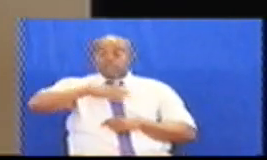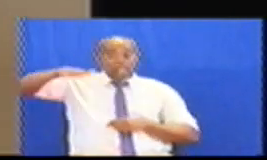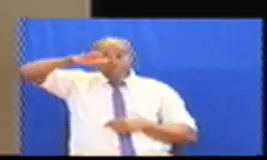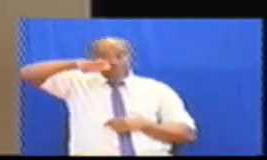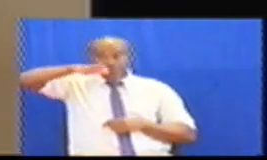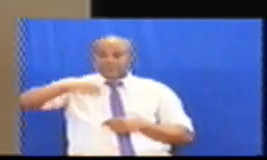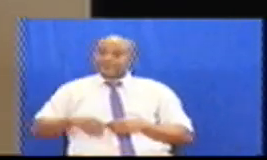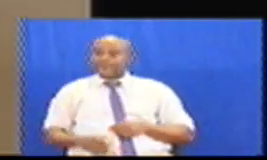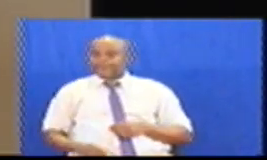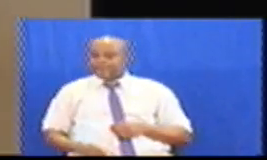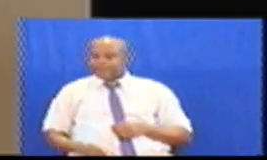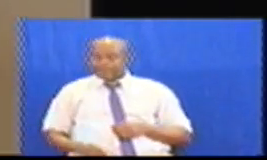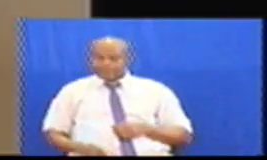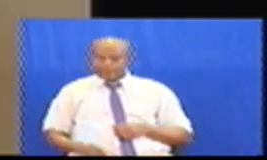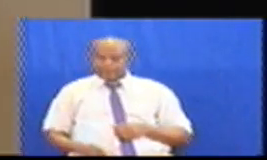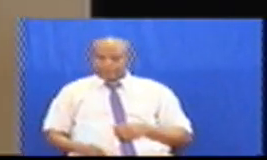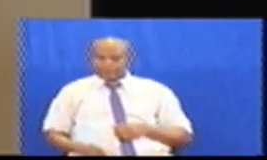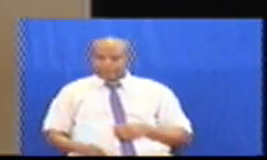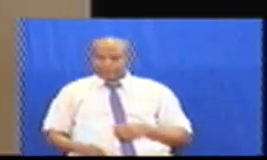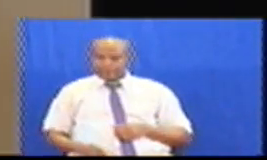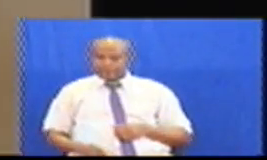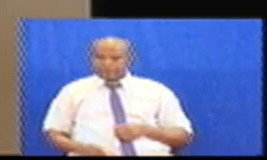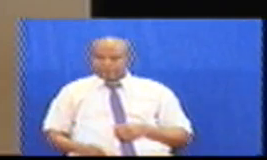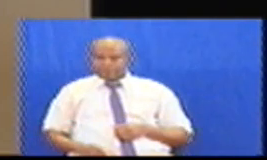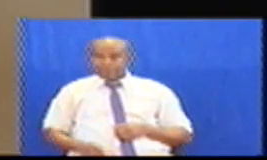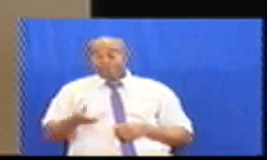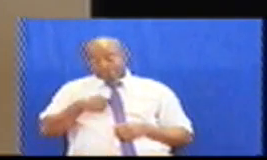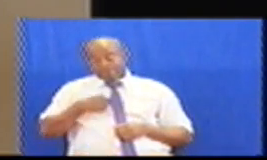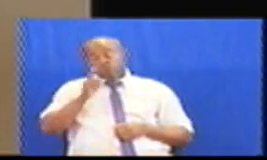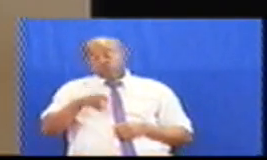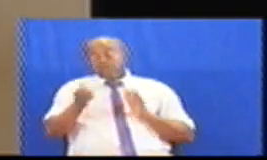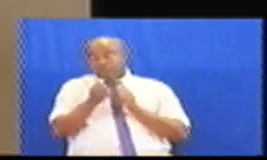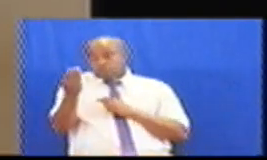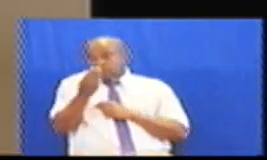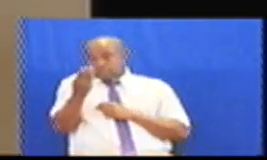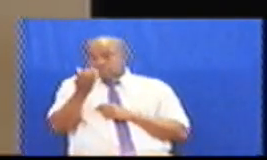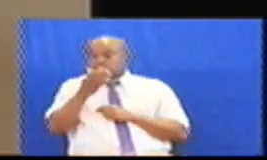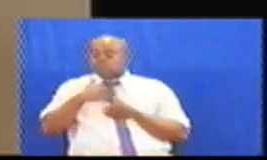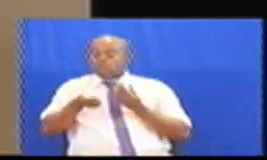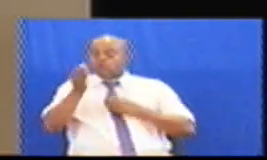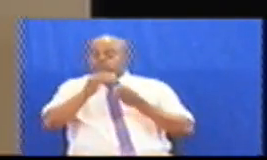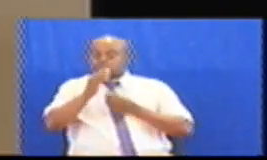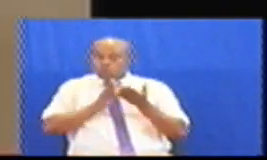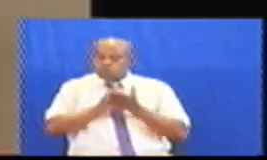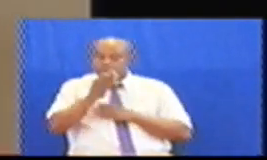Sheria. Mheshimiwa Speaker, na mambo kadhaa na mimi ya kuchangia kwenye wizara hii, na ningependa moja kwa